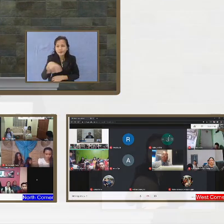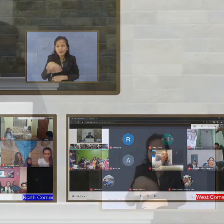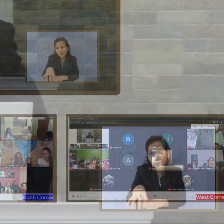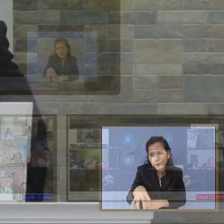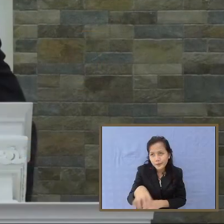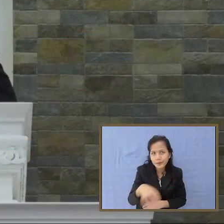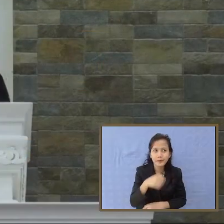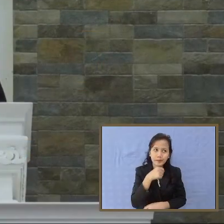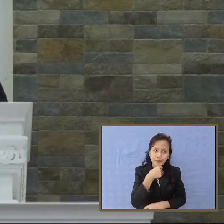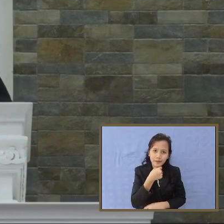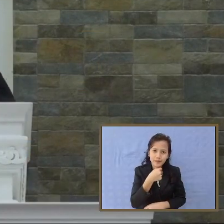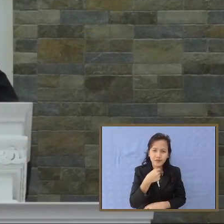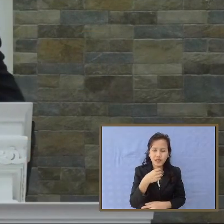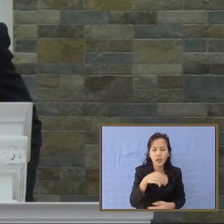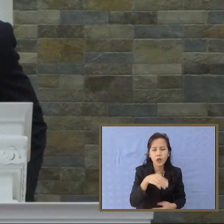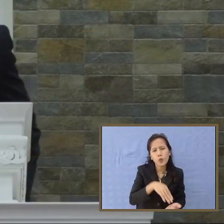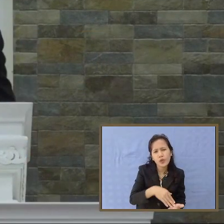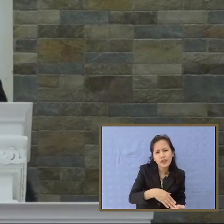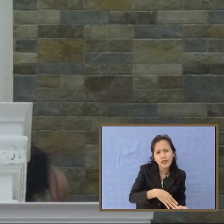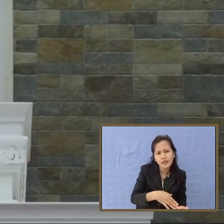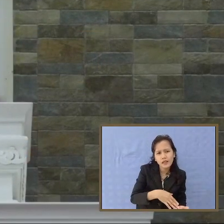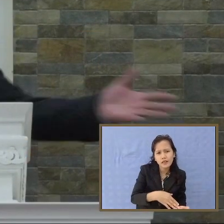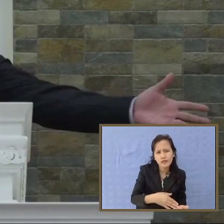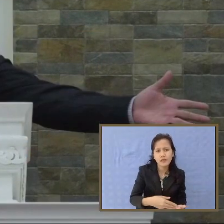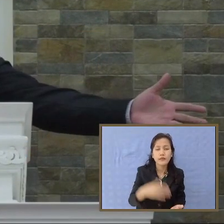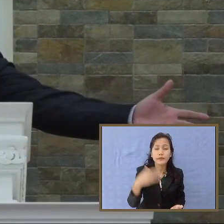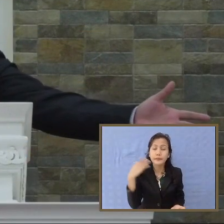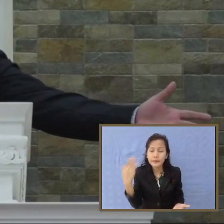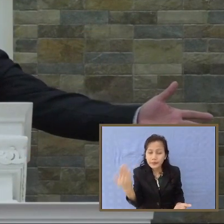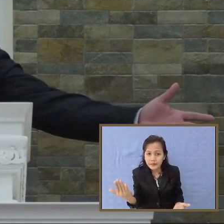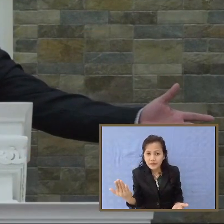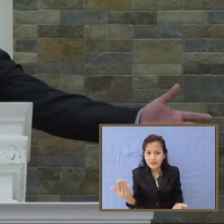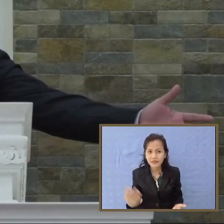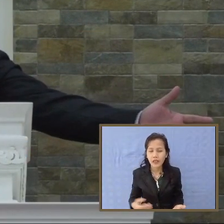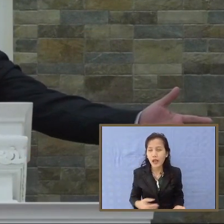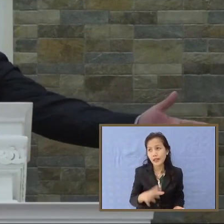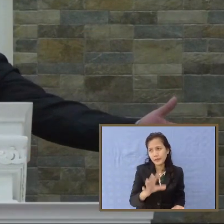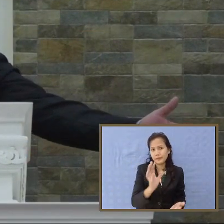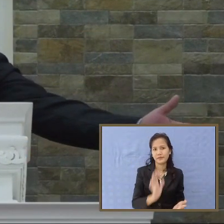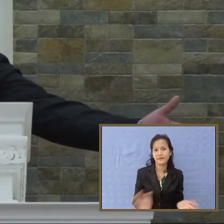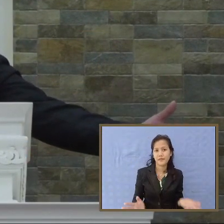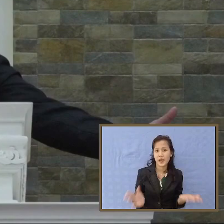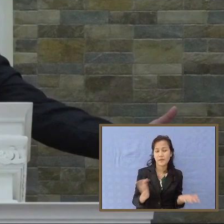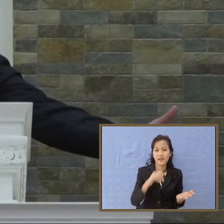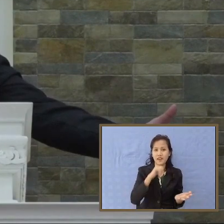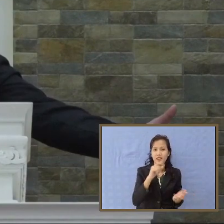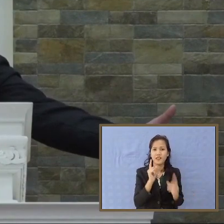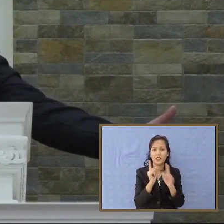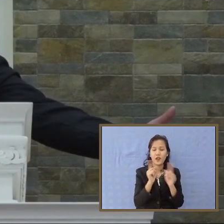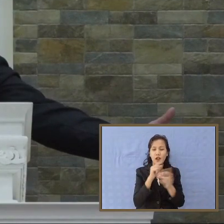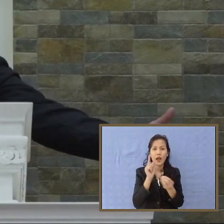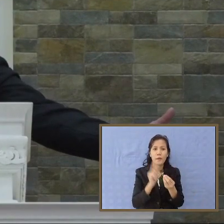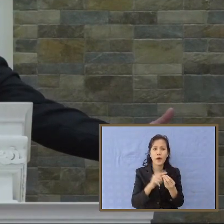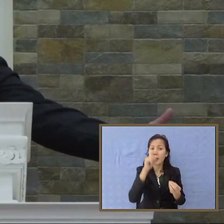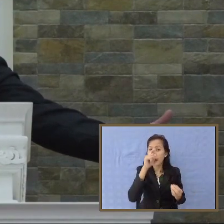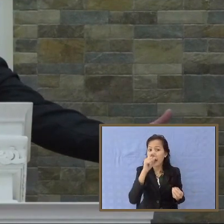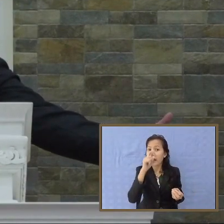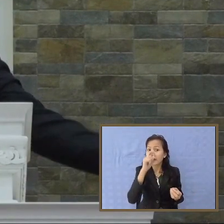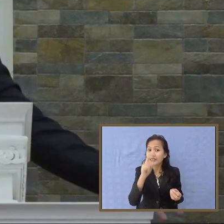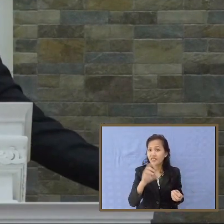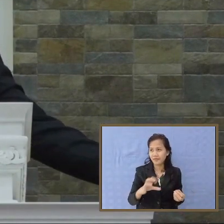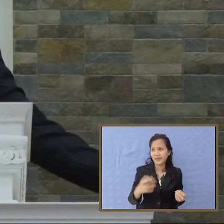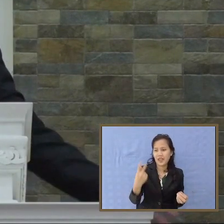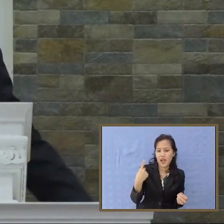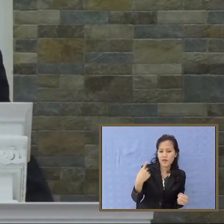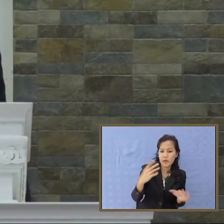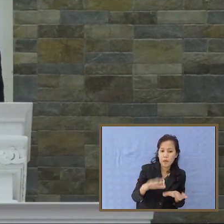Oh yeah. I mean, hindi ito pinag-uusapan dito ang AIDS, kapatid, sapagkat mas maraming mga bata ngayon na mas